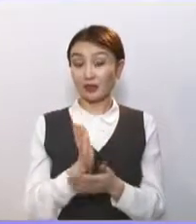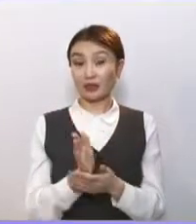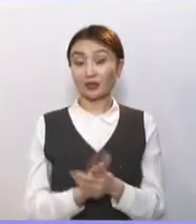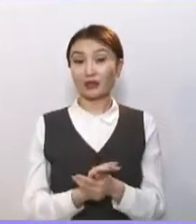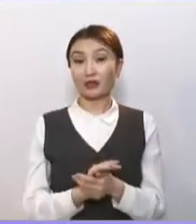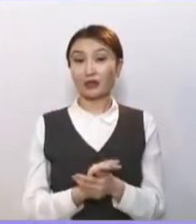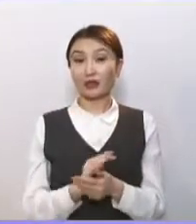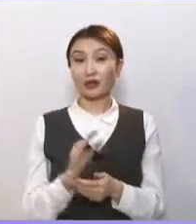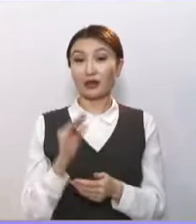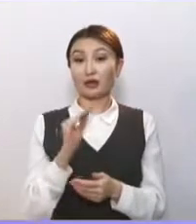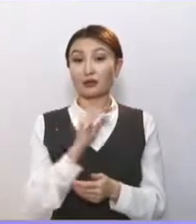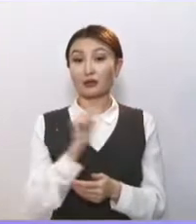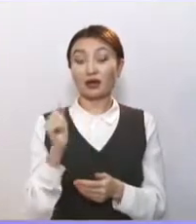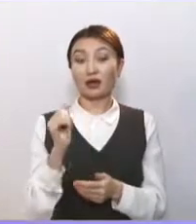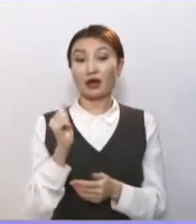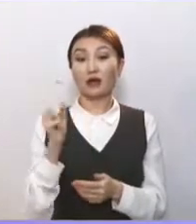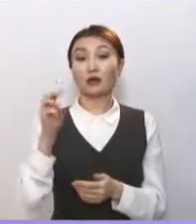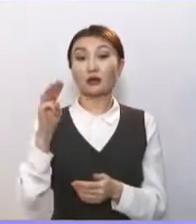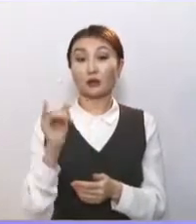Жаа атуу.